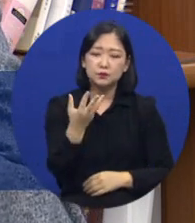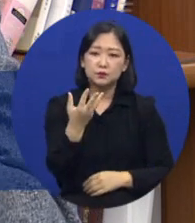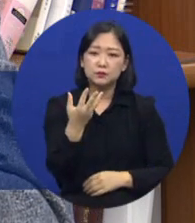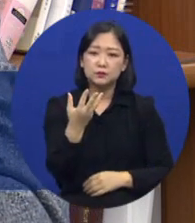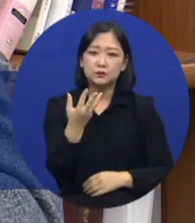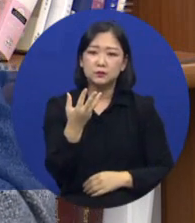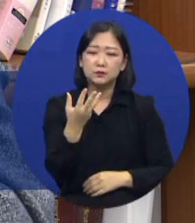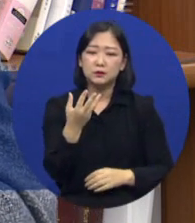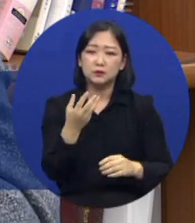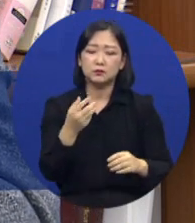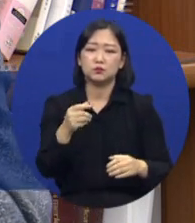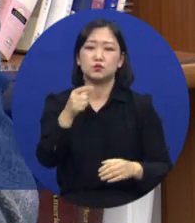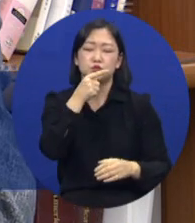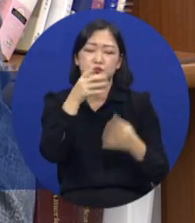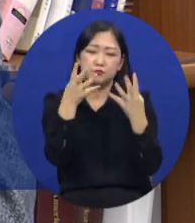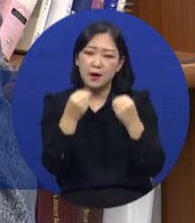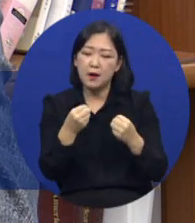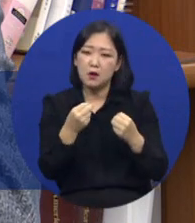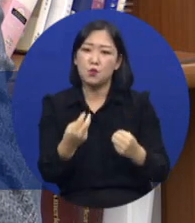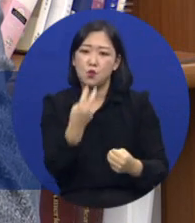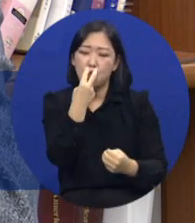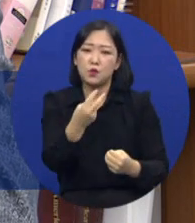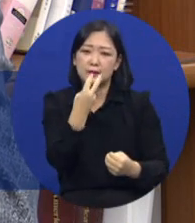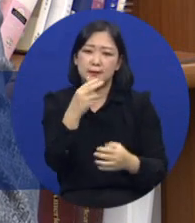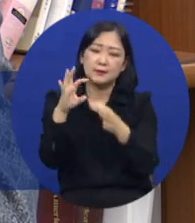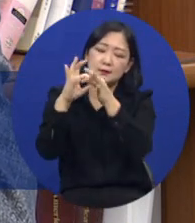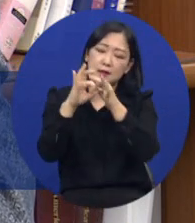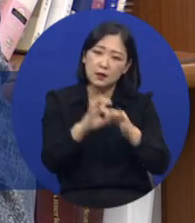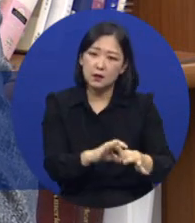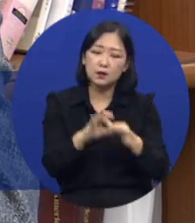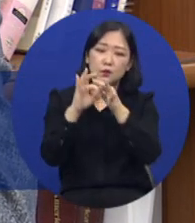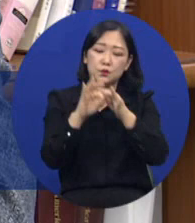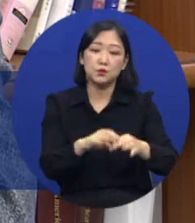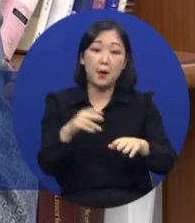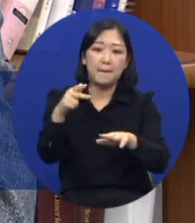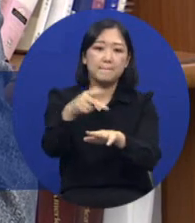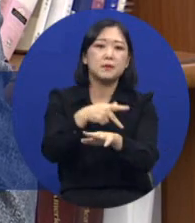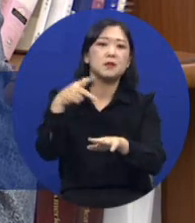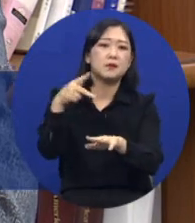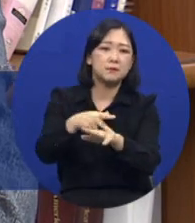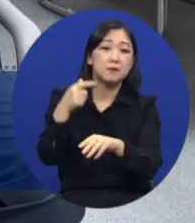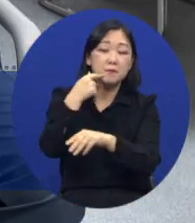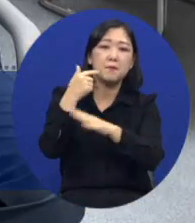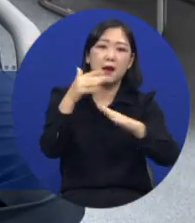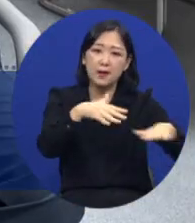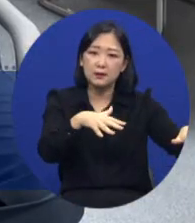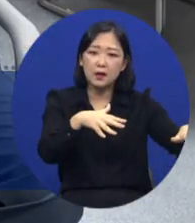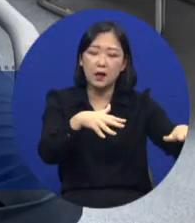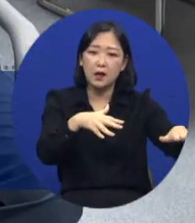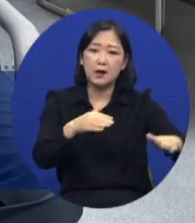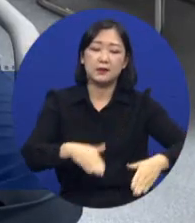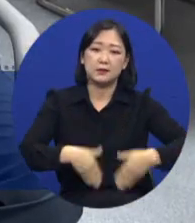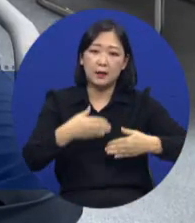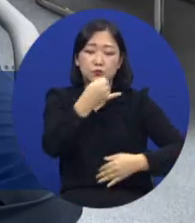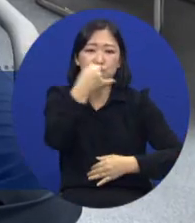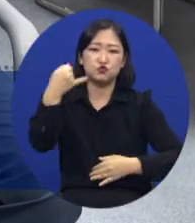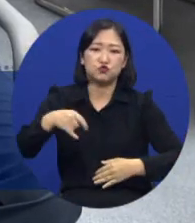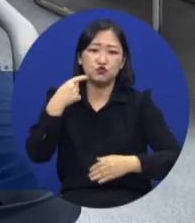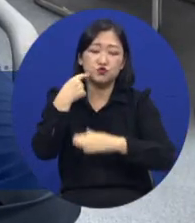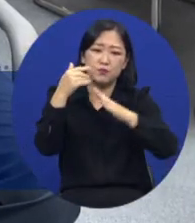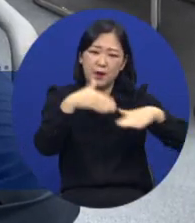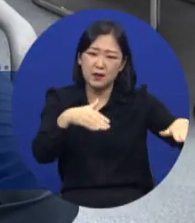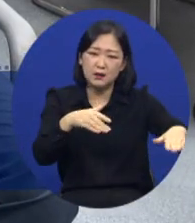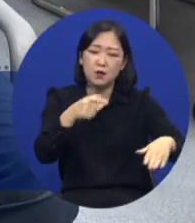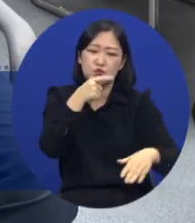온 그 습한 공기가 계속 저기 필리핀 앞바다와 그 남중국해 쪽에서 계속